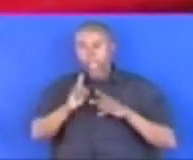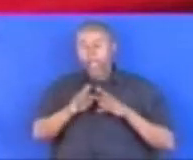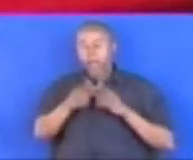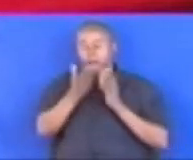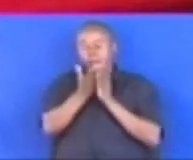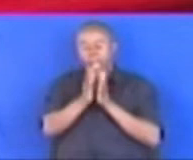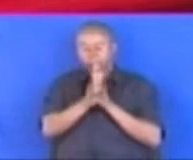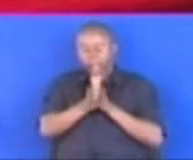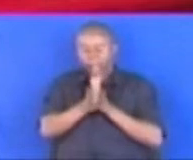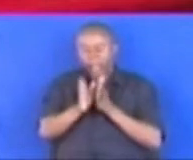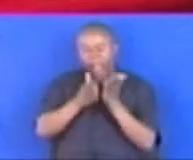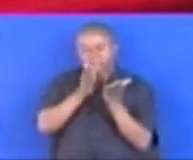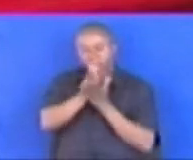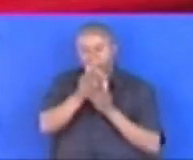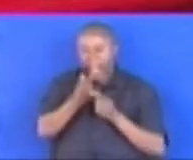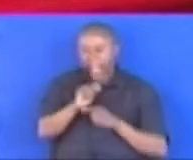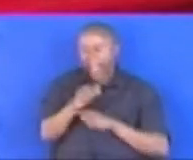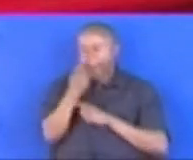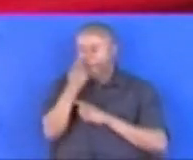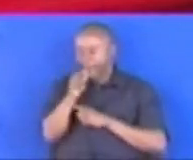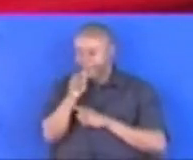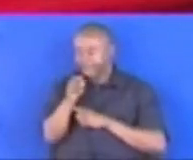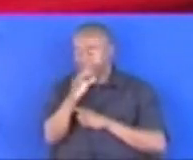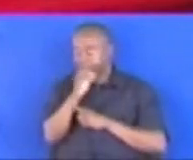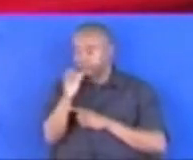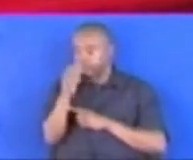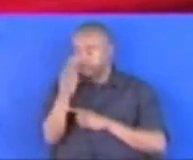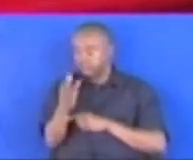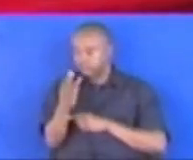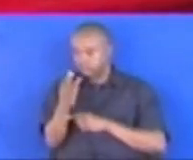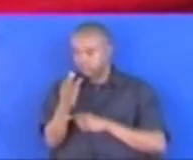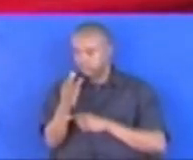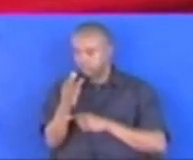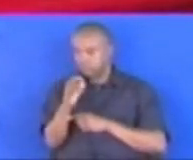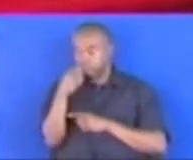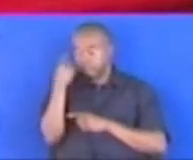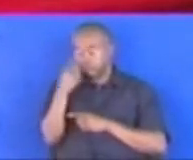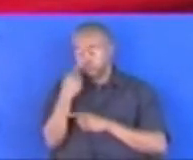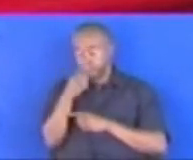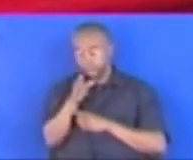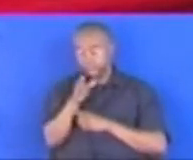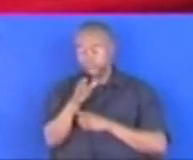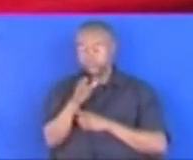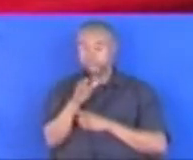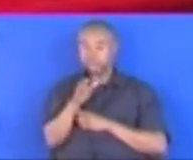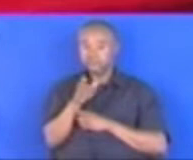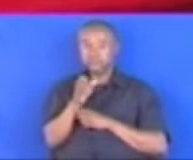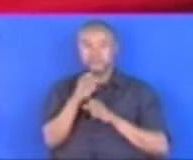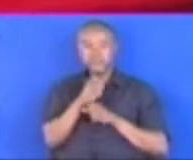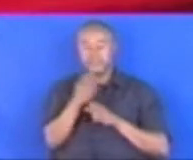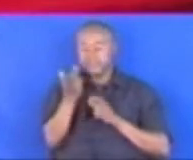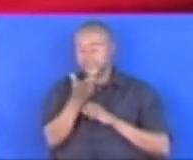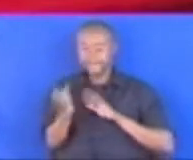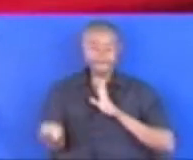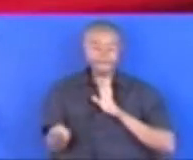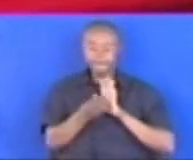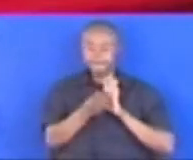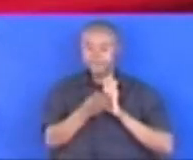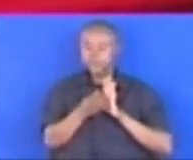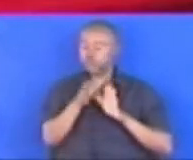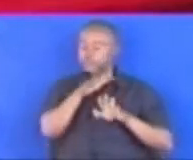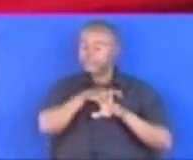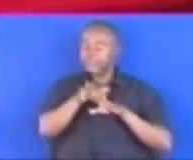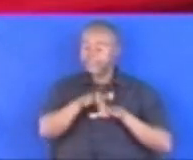inaomba kuidhinishiwa shilingi trilioni 1.03 sura ya bajeti ya wizara kama inavyoonekana kwenye kielezo namba